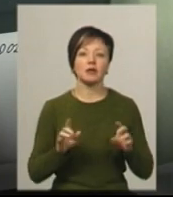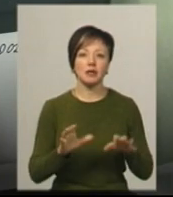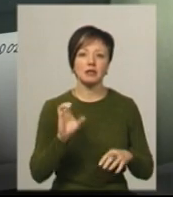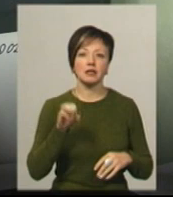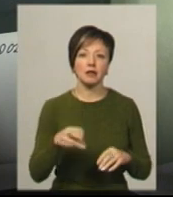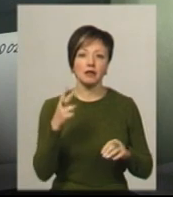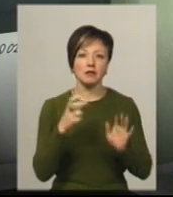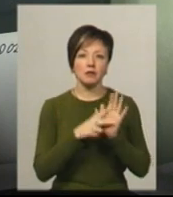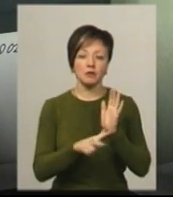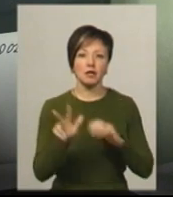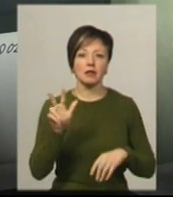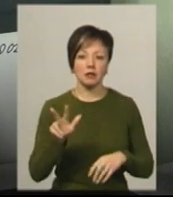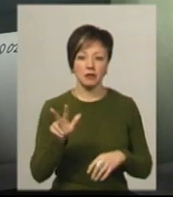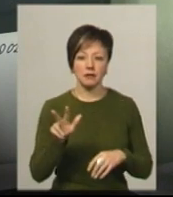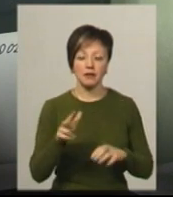статтею